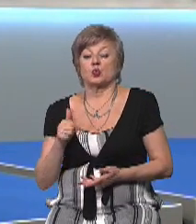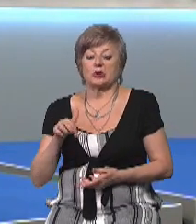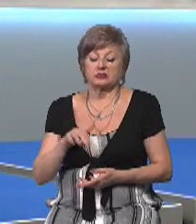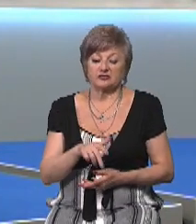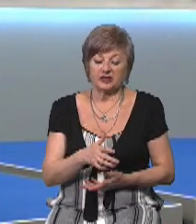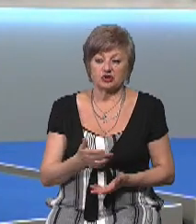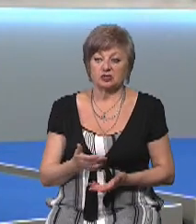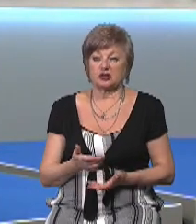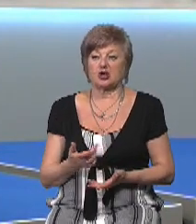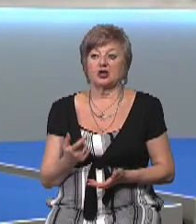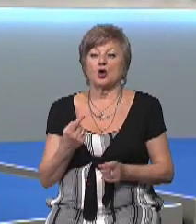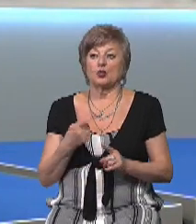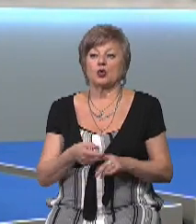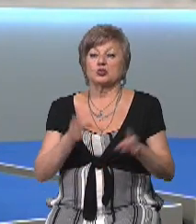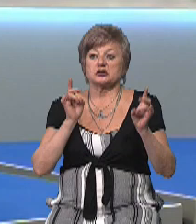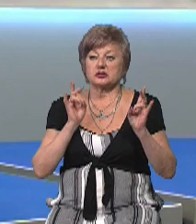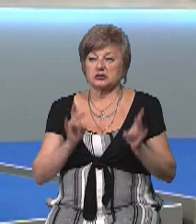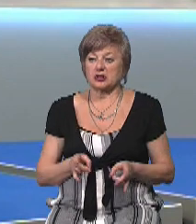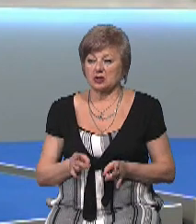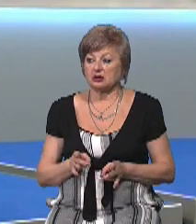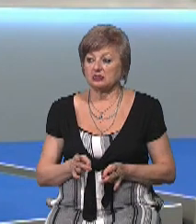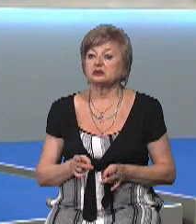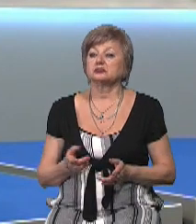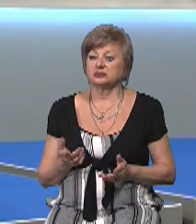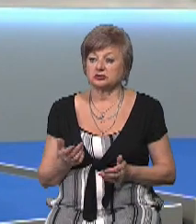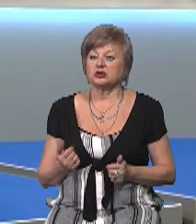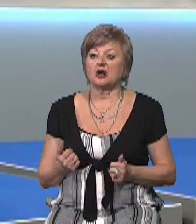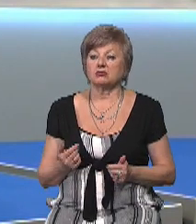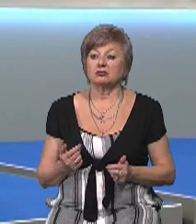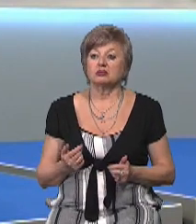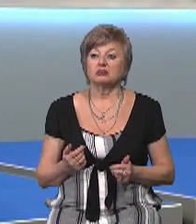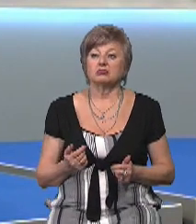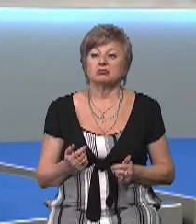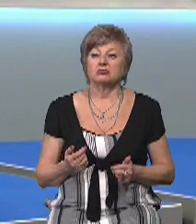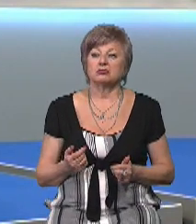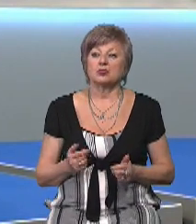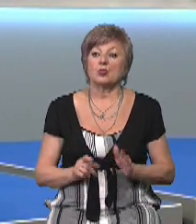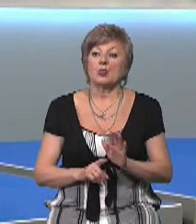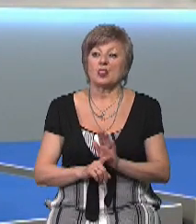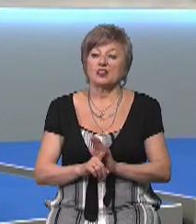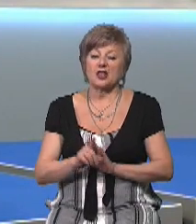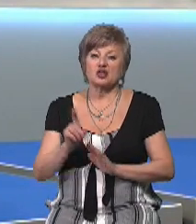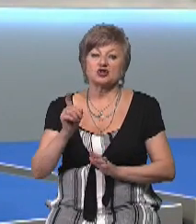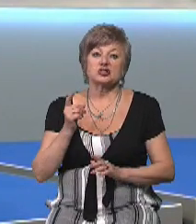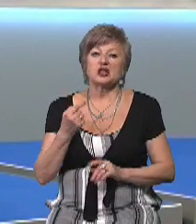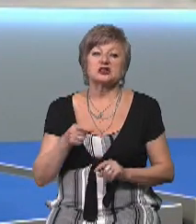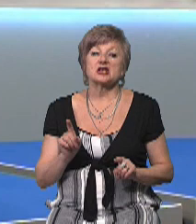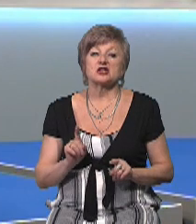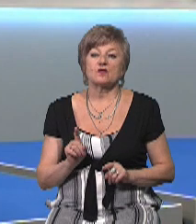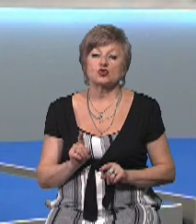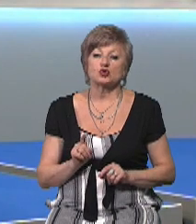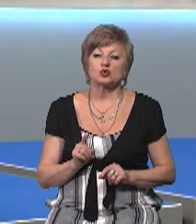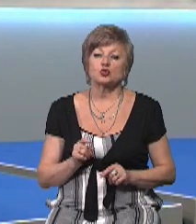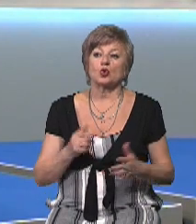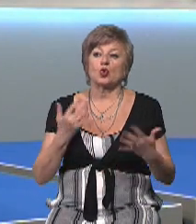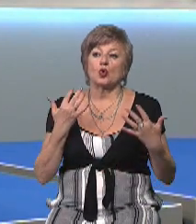плюс трагедія. Навколо цього, напевно, також багато міфів. Так, ну, починаючи від того, що